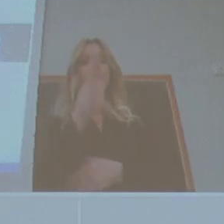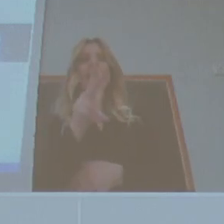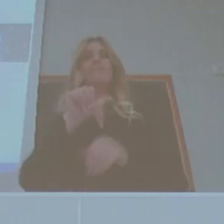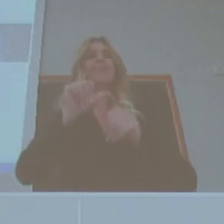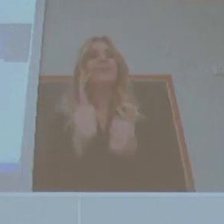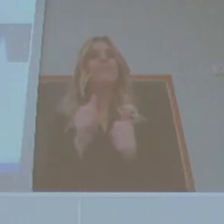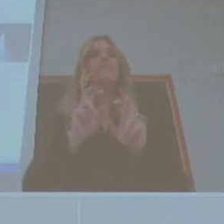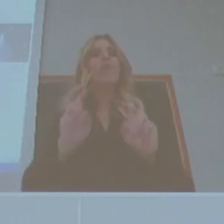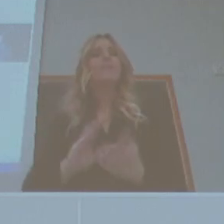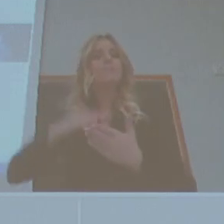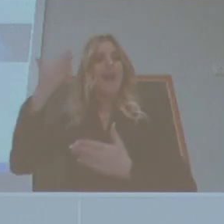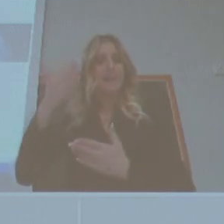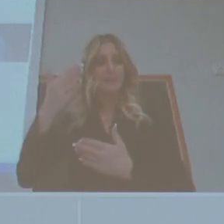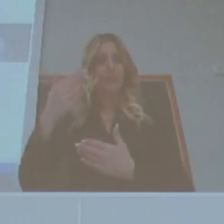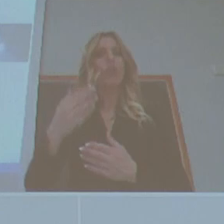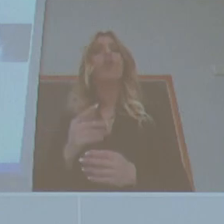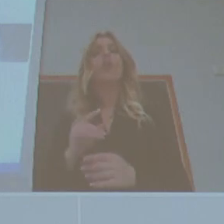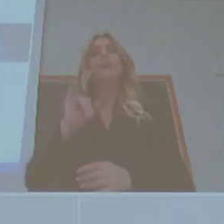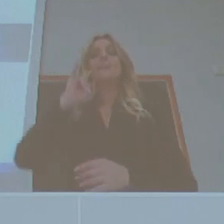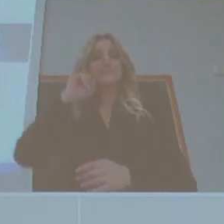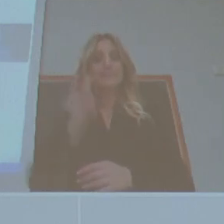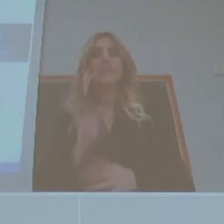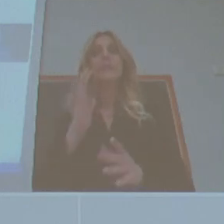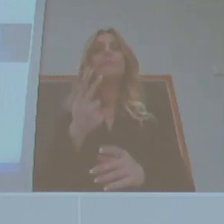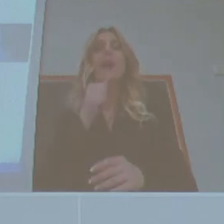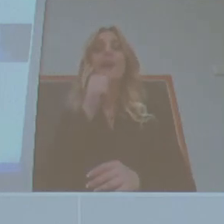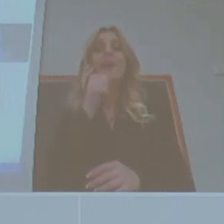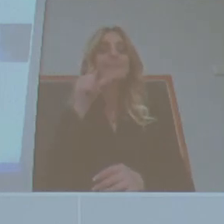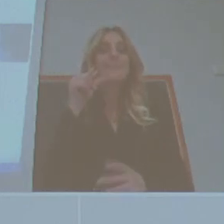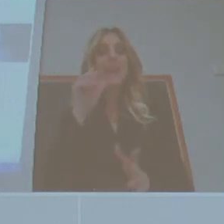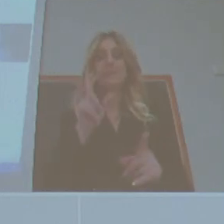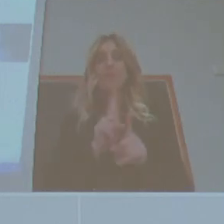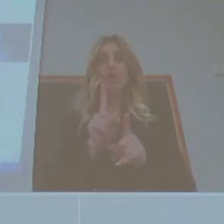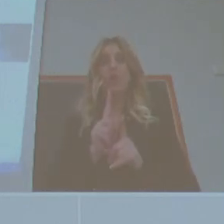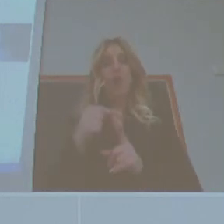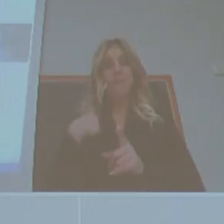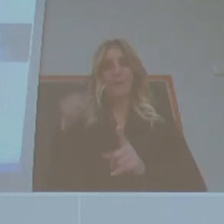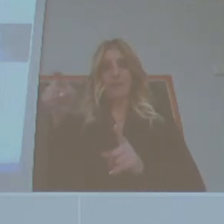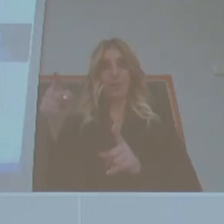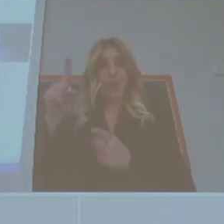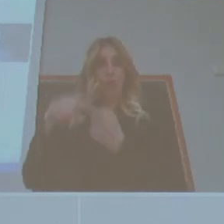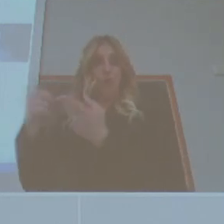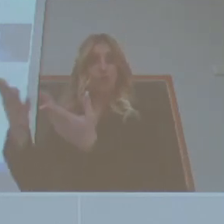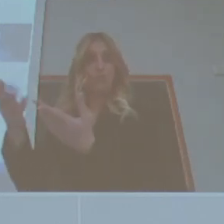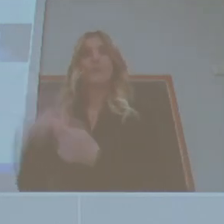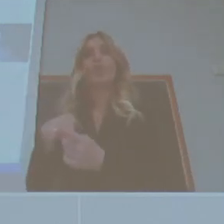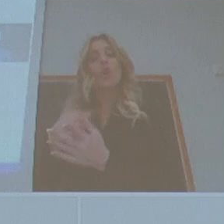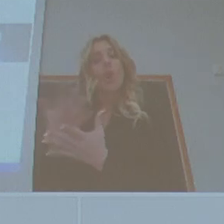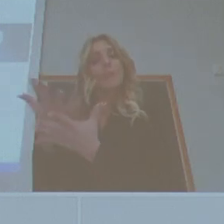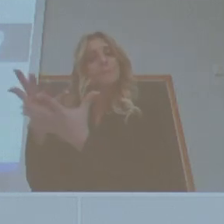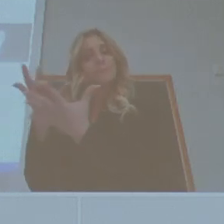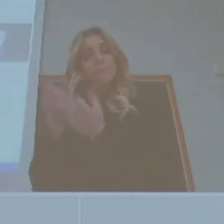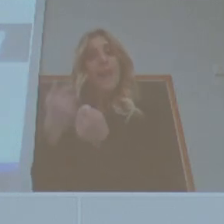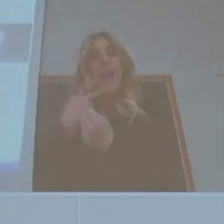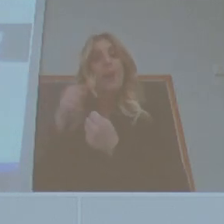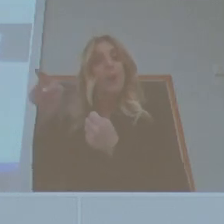informatico e telematico, che fossero in grado di persuadere il consumatore all'acquisto. Però ci volevano parole